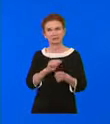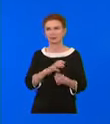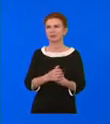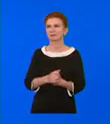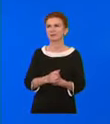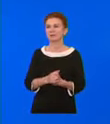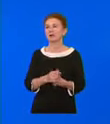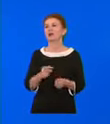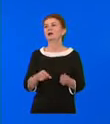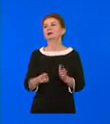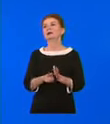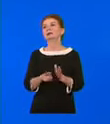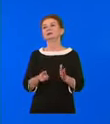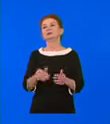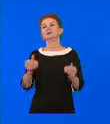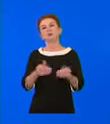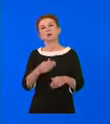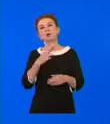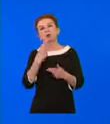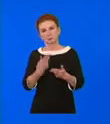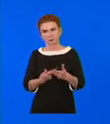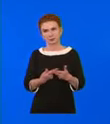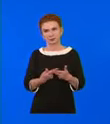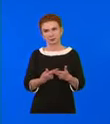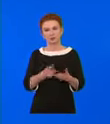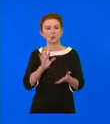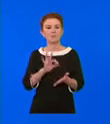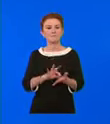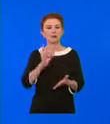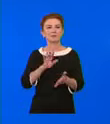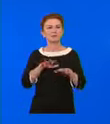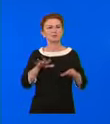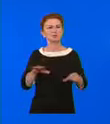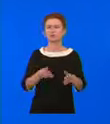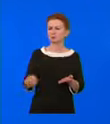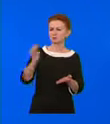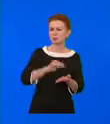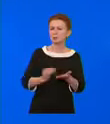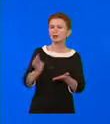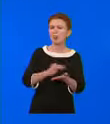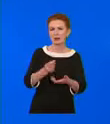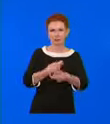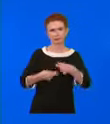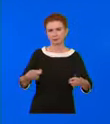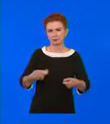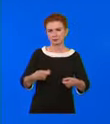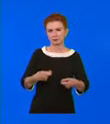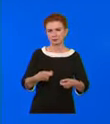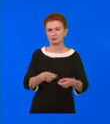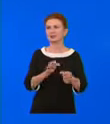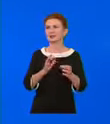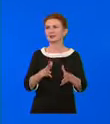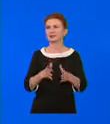kolejne emanacje tarczy mogę tylko odpowiedzieć, że na pewno będzie wiele dodatkowych rozwiązań. Natomiast tak potężna